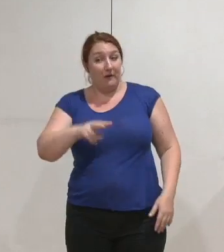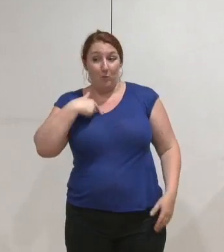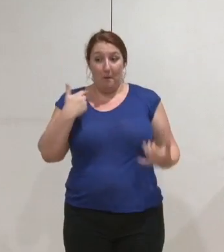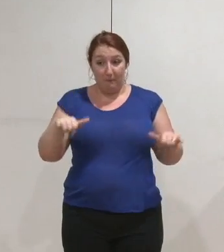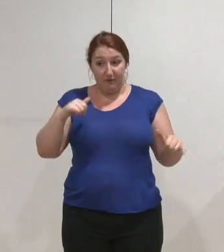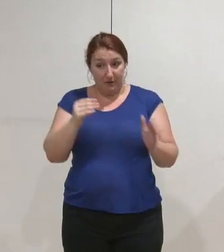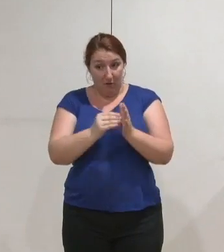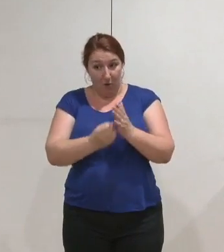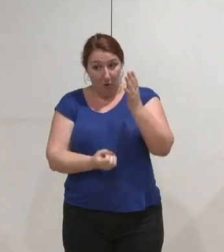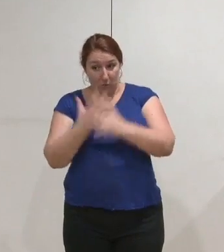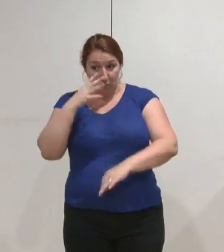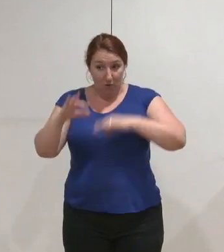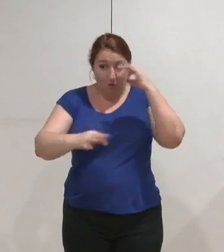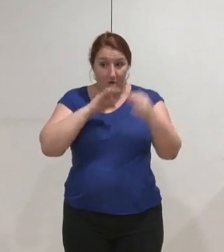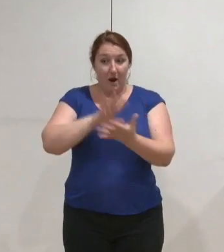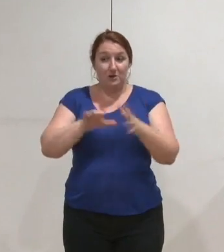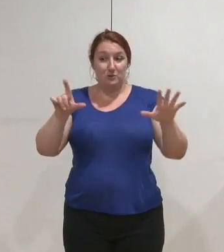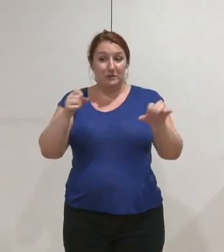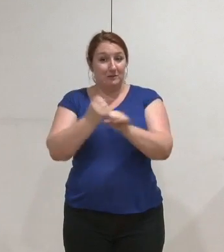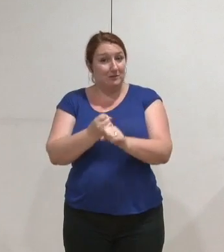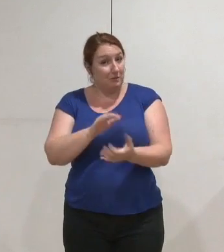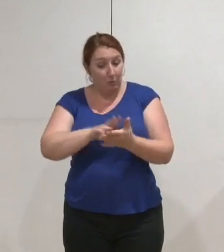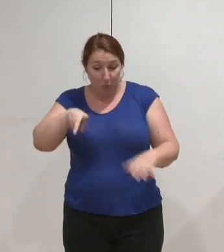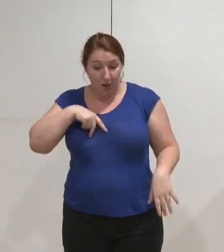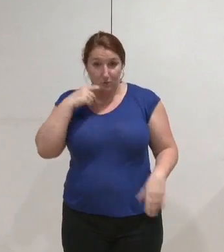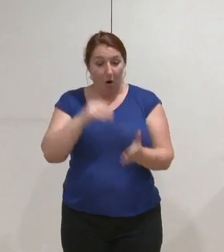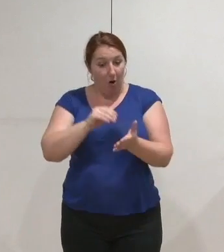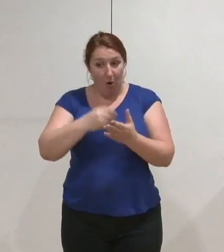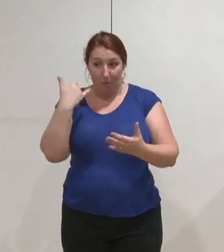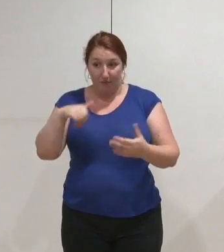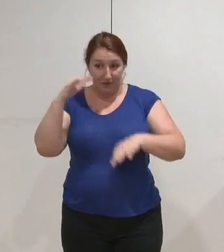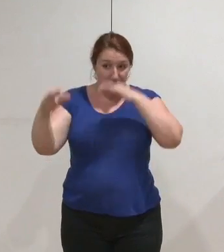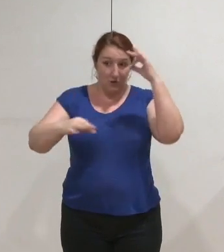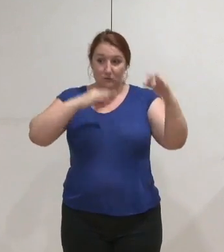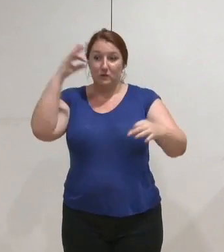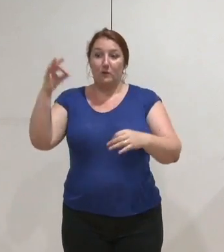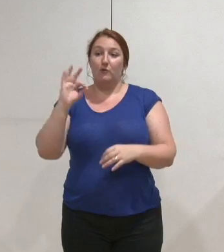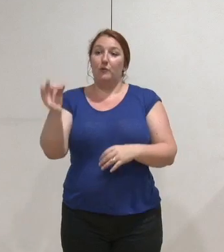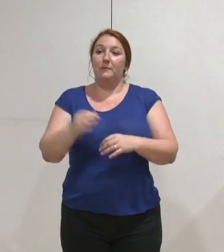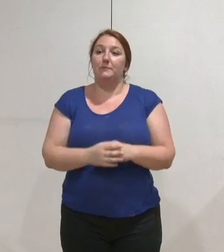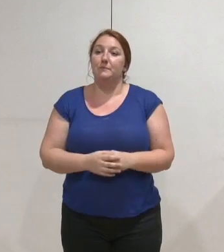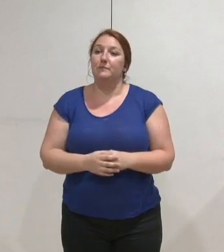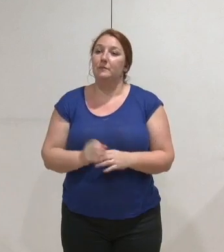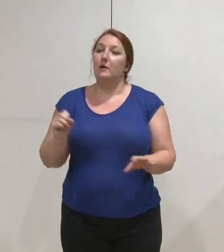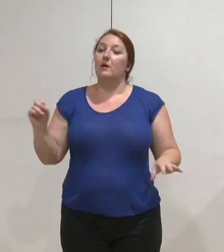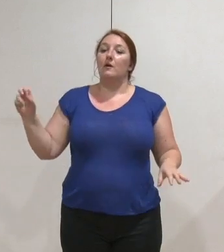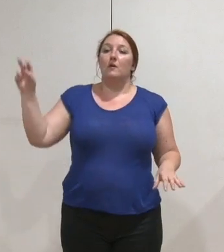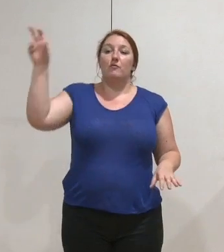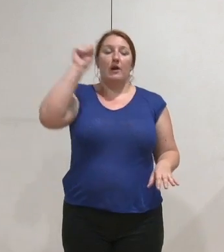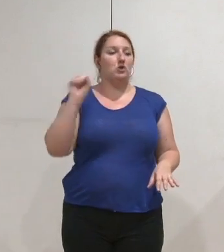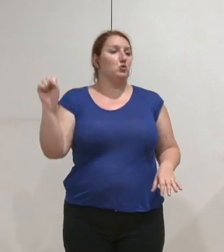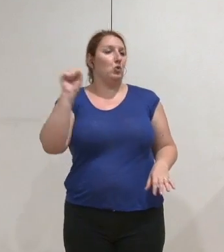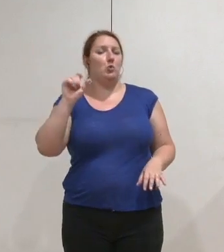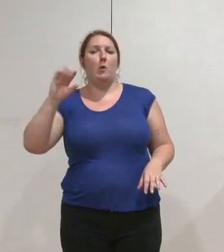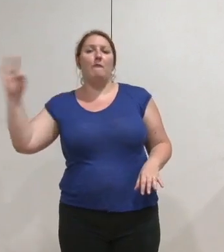choses nouvelles à 70 ans à mon âge voilà ceci dit ce voyage au strutov c'était pas un